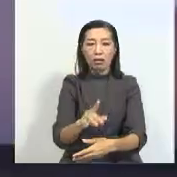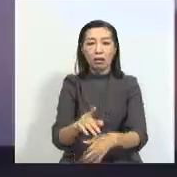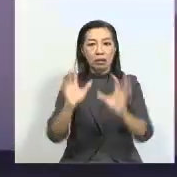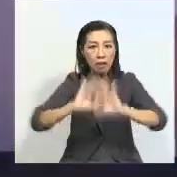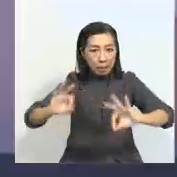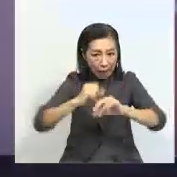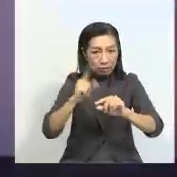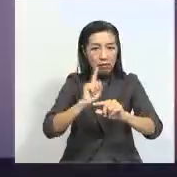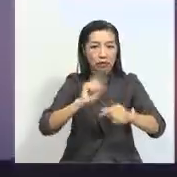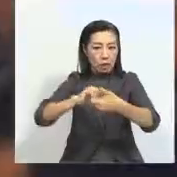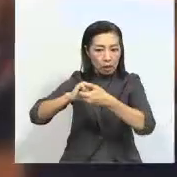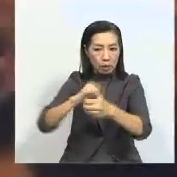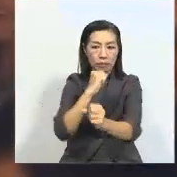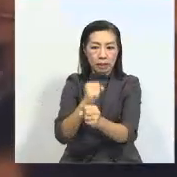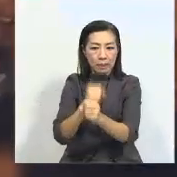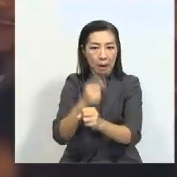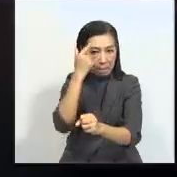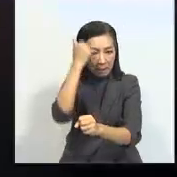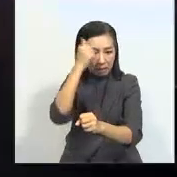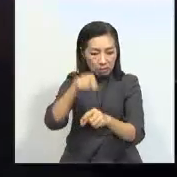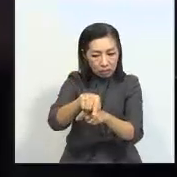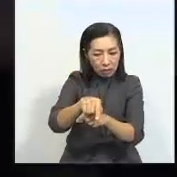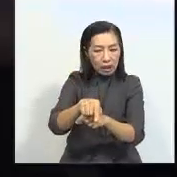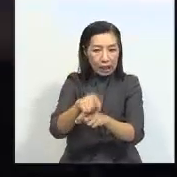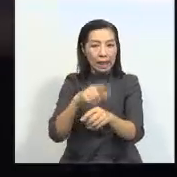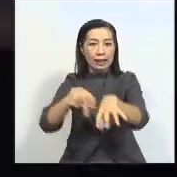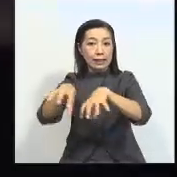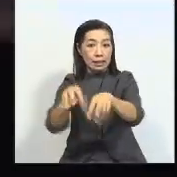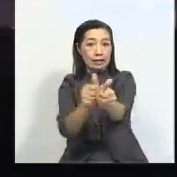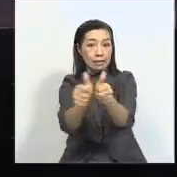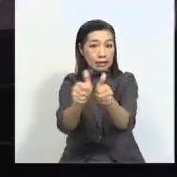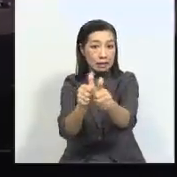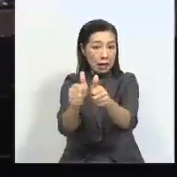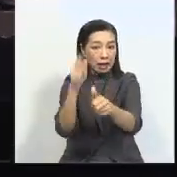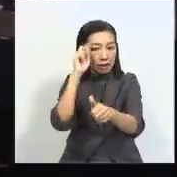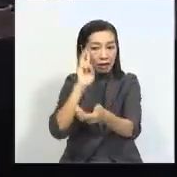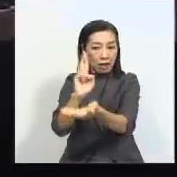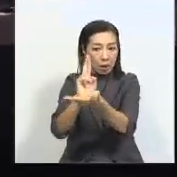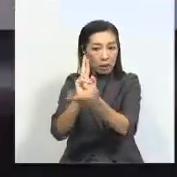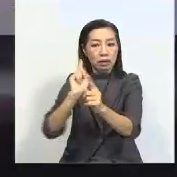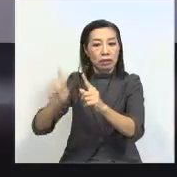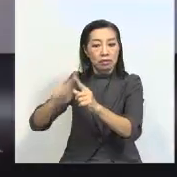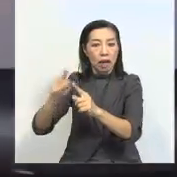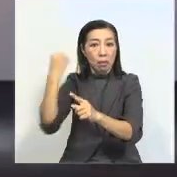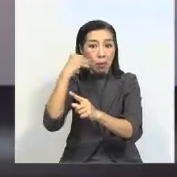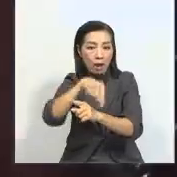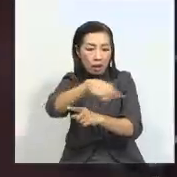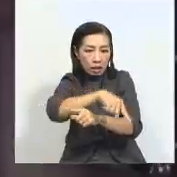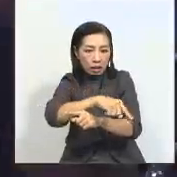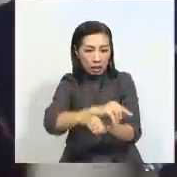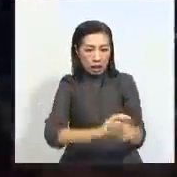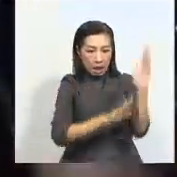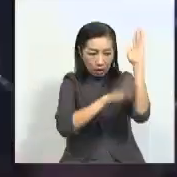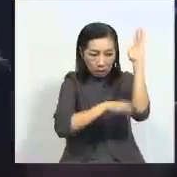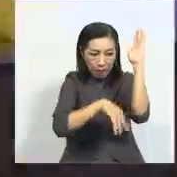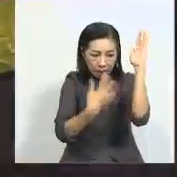มกันเป็นทีมโดยให้มีการจัดการแข่งขันในสนามชิงชนะเลิศในระดับภูมิภาคก่อนกว่าที่น้องจะได้ไป